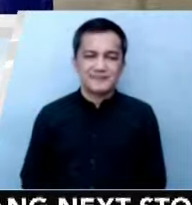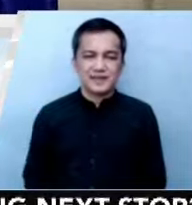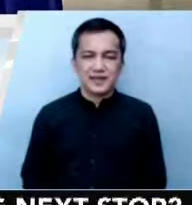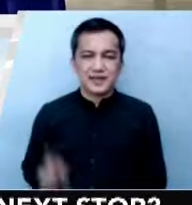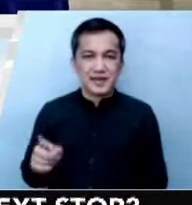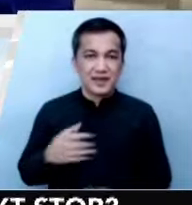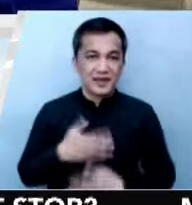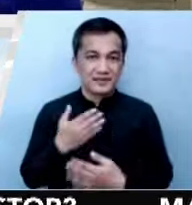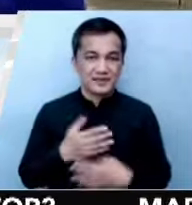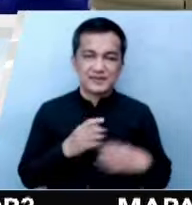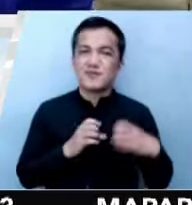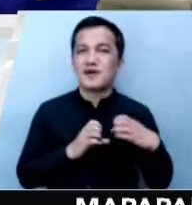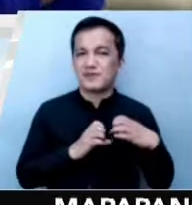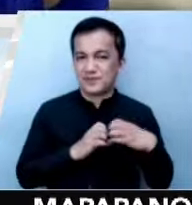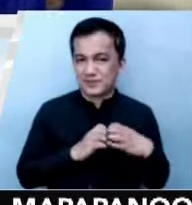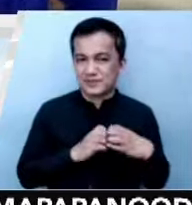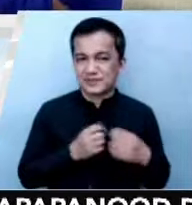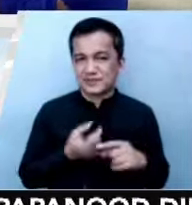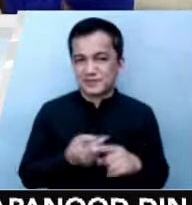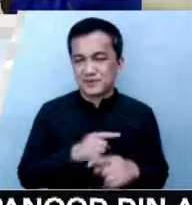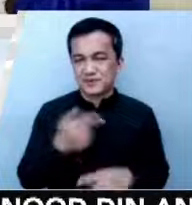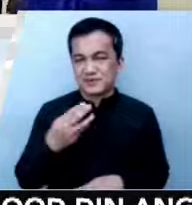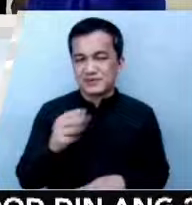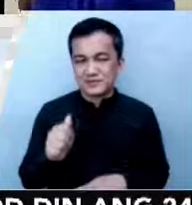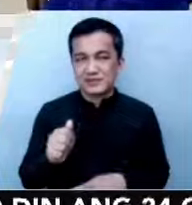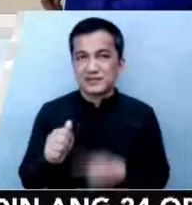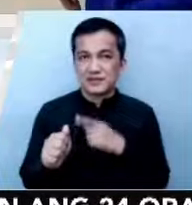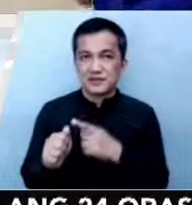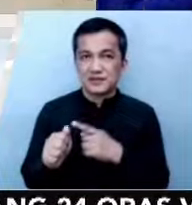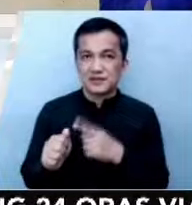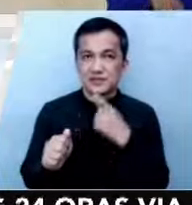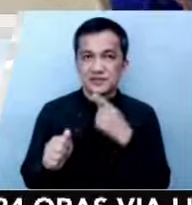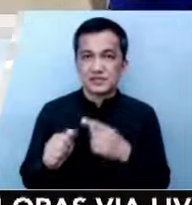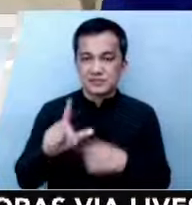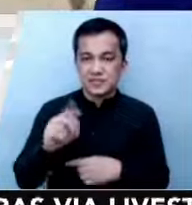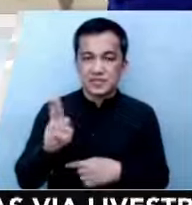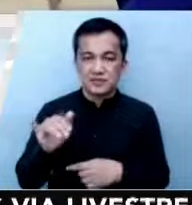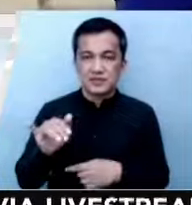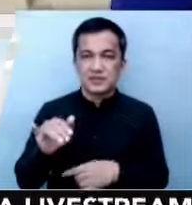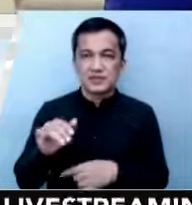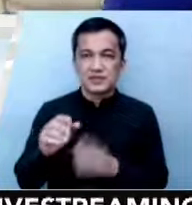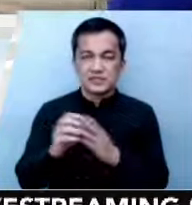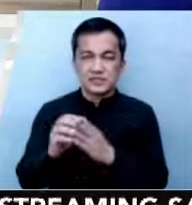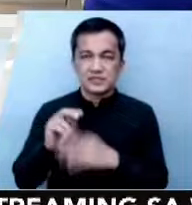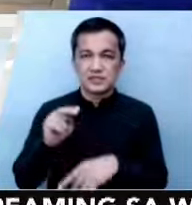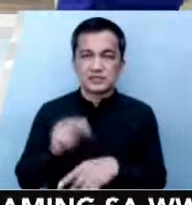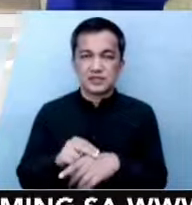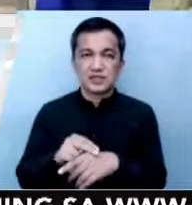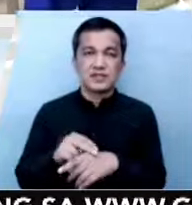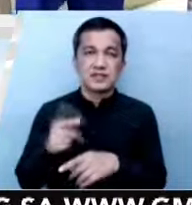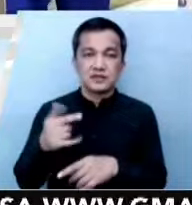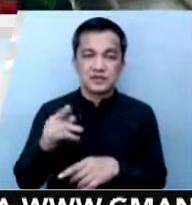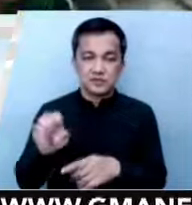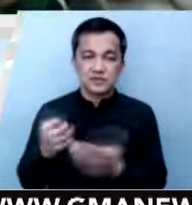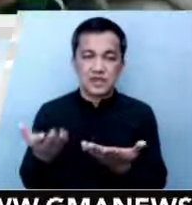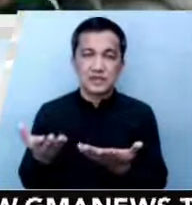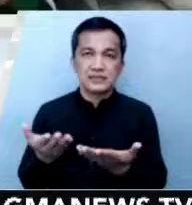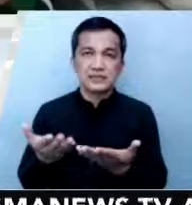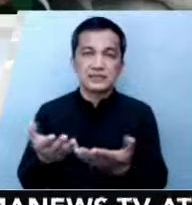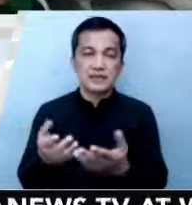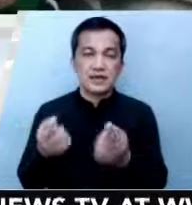kapuso mula sa GMA booth sa lobby ng City National Grove kung saan ginanap ang show. Pati